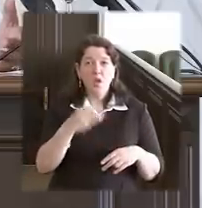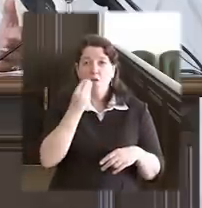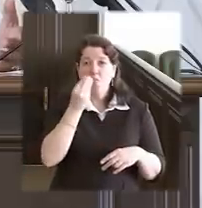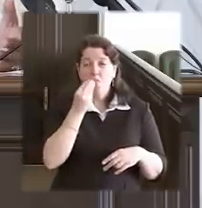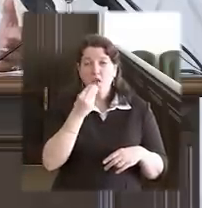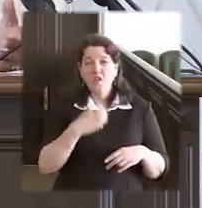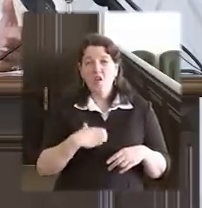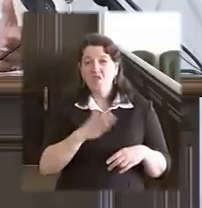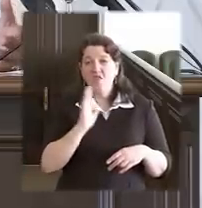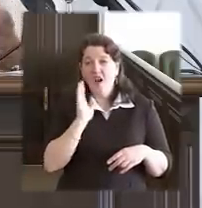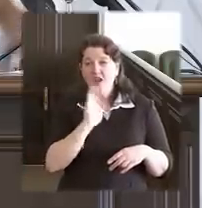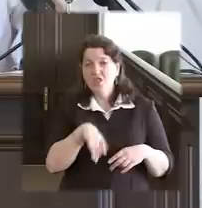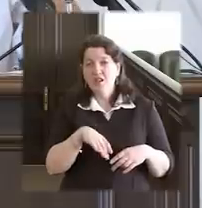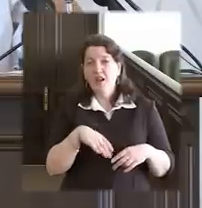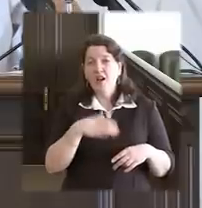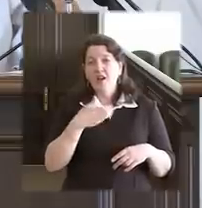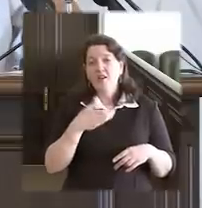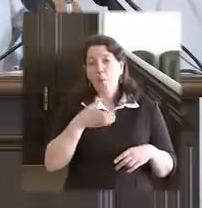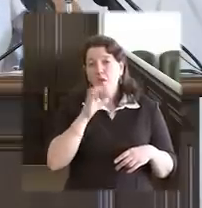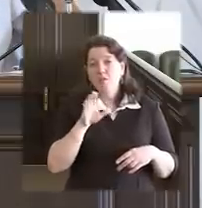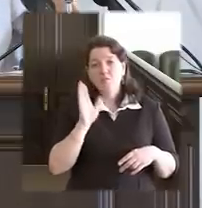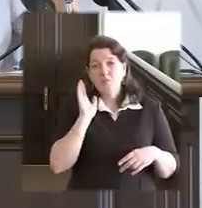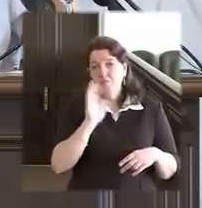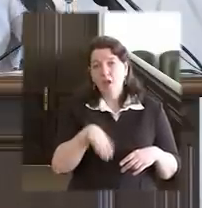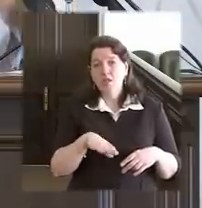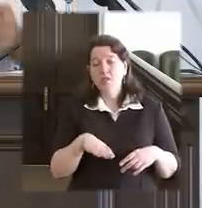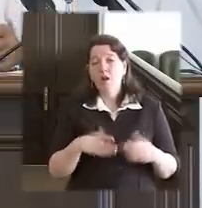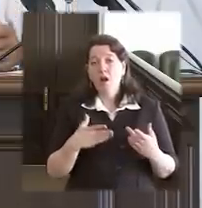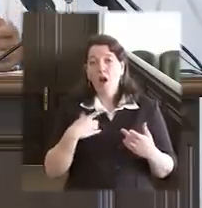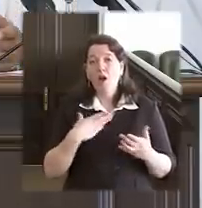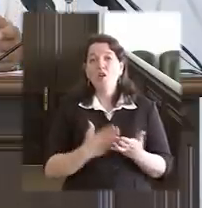не пить, а стремиться к Царству Божию, к чему?